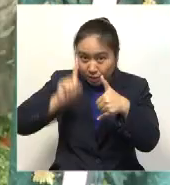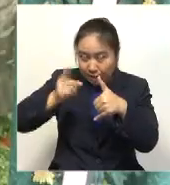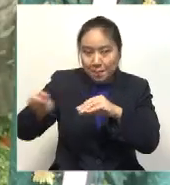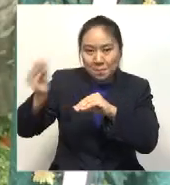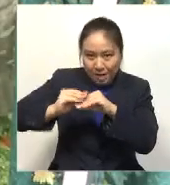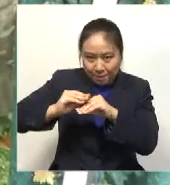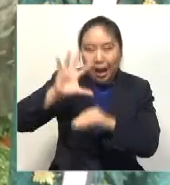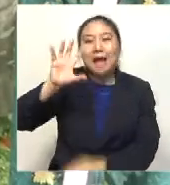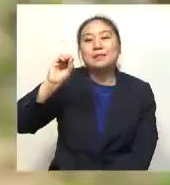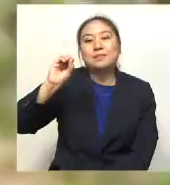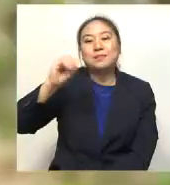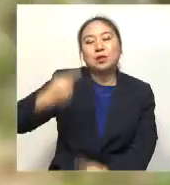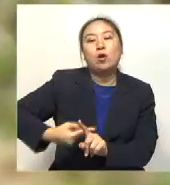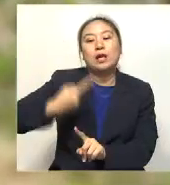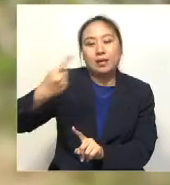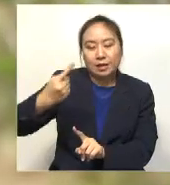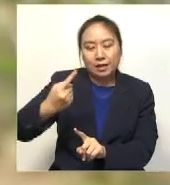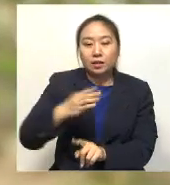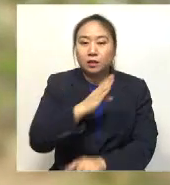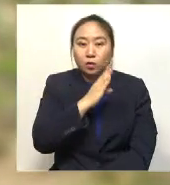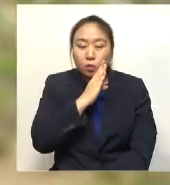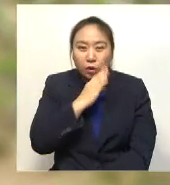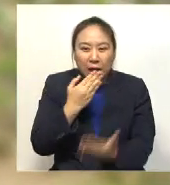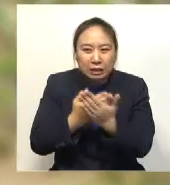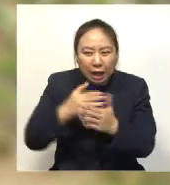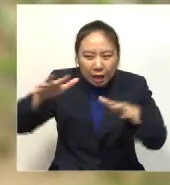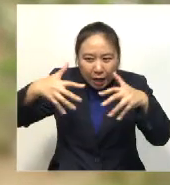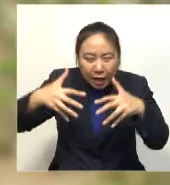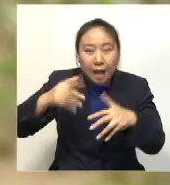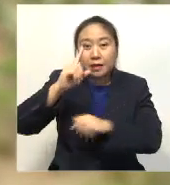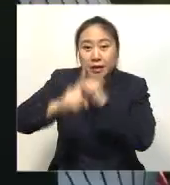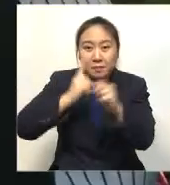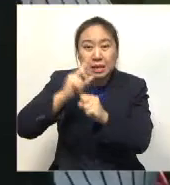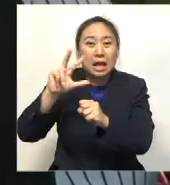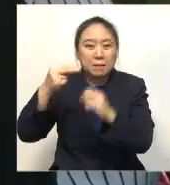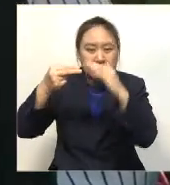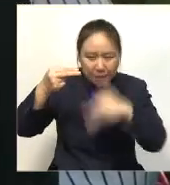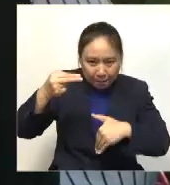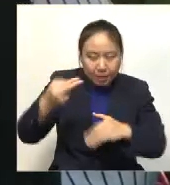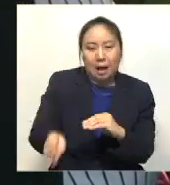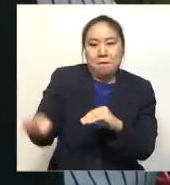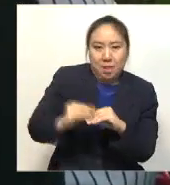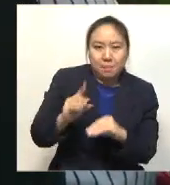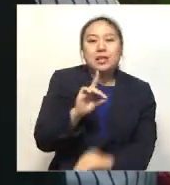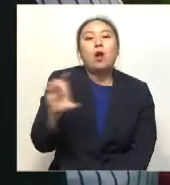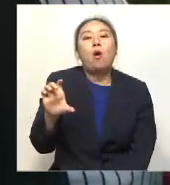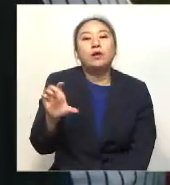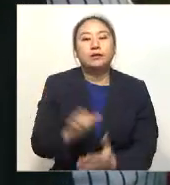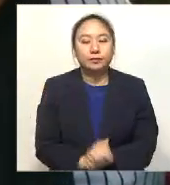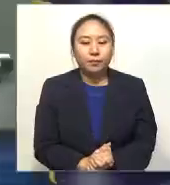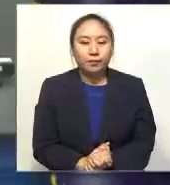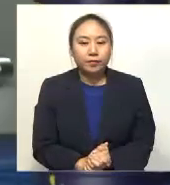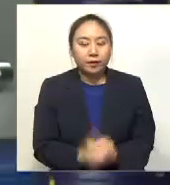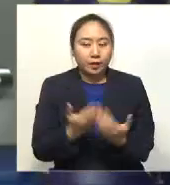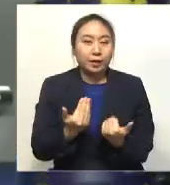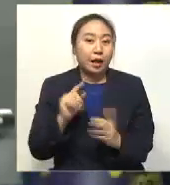อเดือนรายได้ไม่เกิน 30,000 บาทต่อปีอันนี้ได้รับเพิ่ม100บาทต่อคนต่อเดือนค่ะงวดแรกจ่ายเงินลง